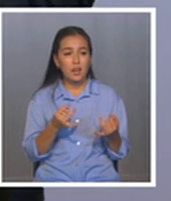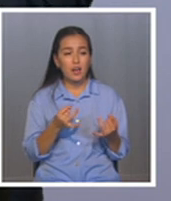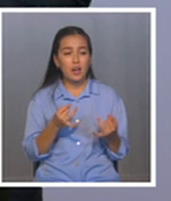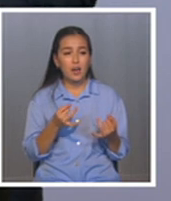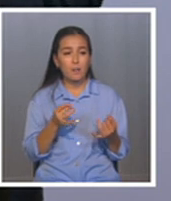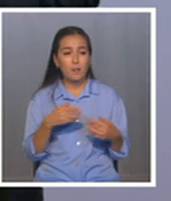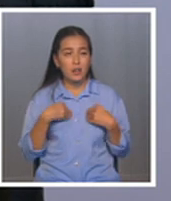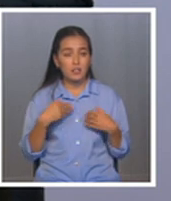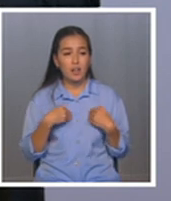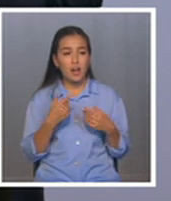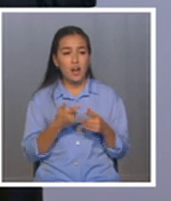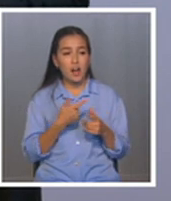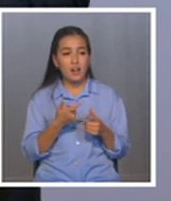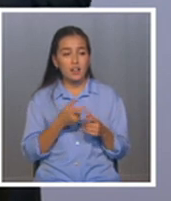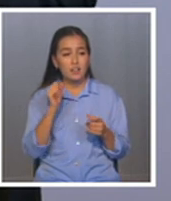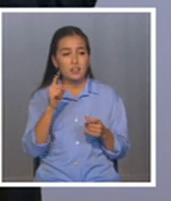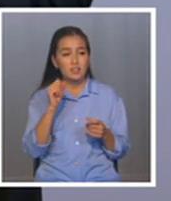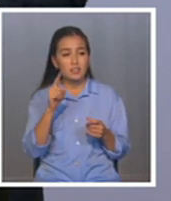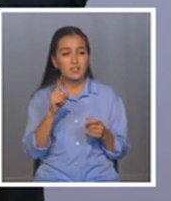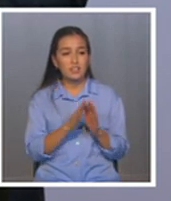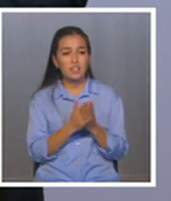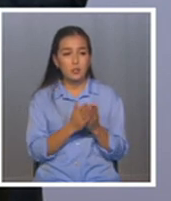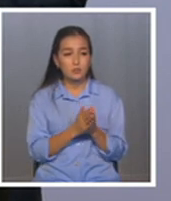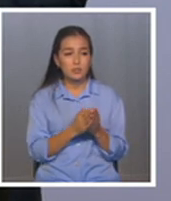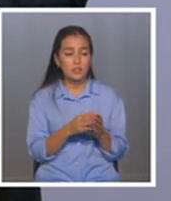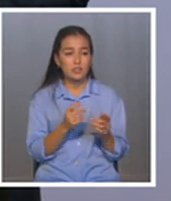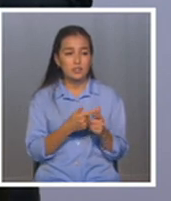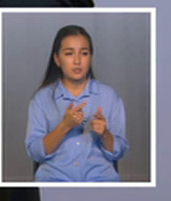өзінің еңбегін жоғары бағалаған болатын.